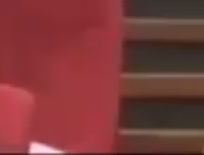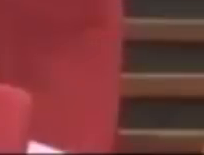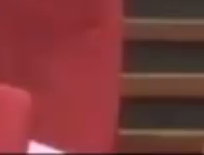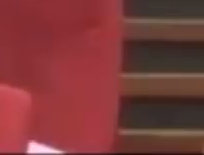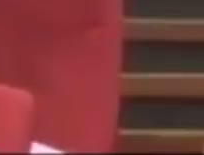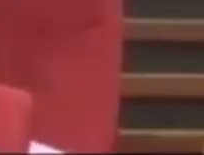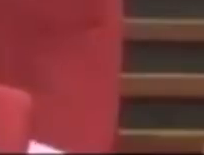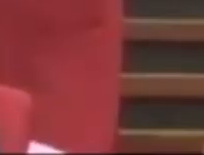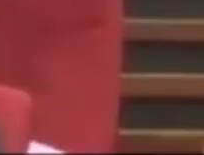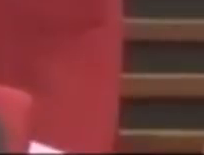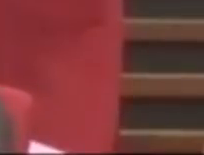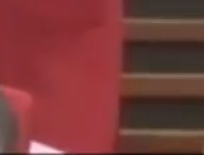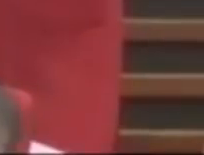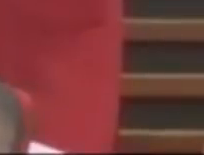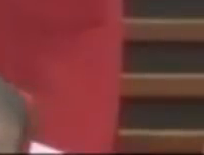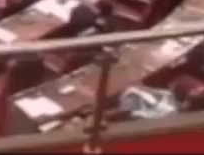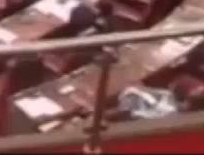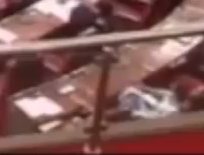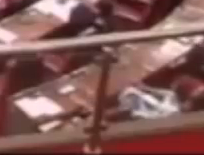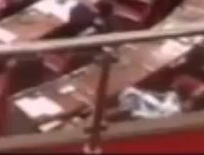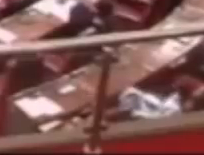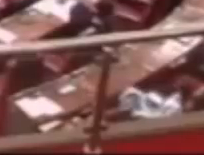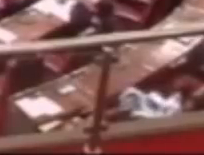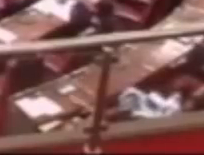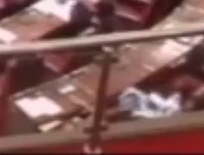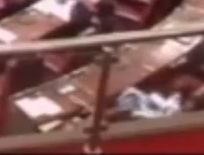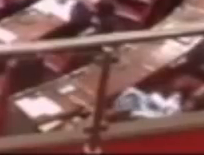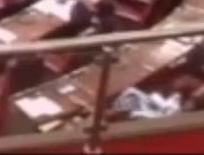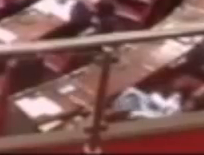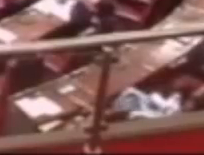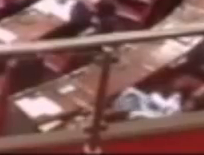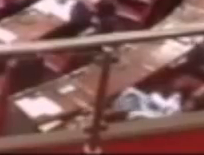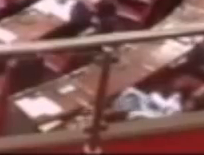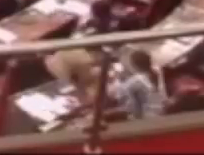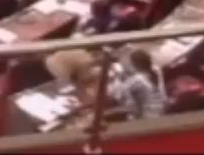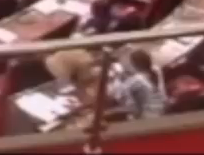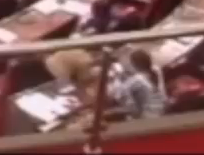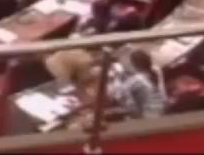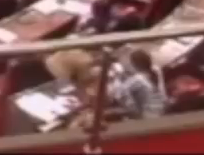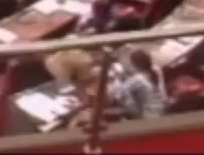mipango yao iende vizuri. Asante sana. Mipango bila korosho kununua kuna mipango. Asante sana.